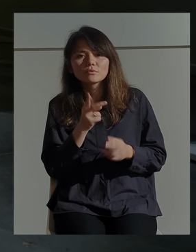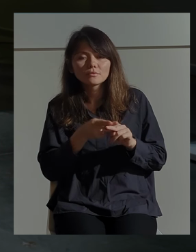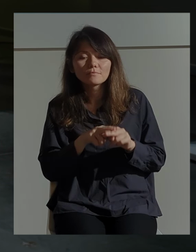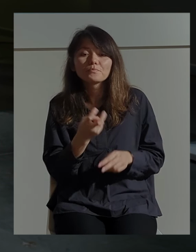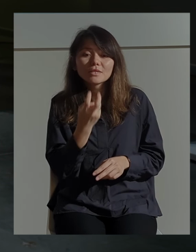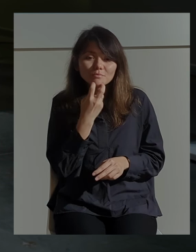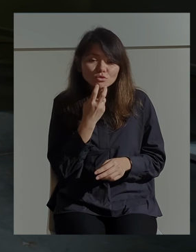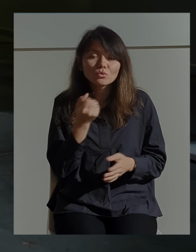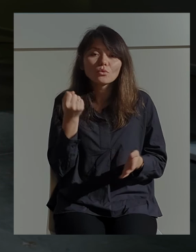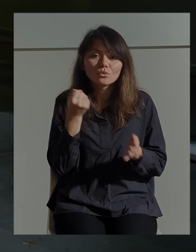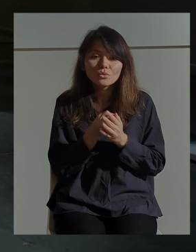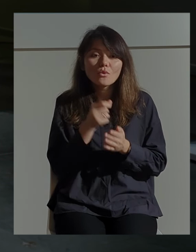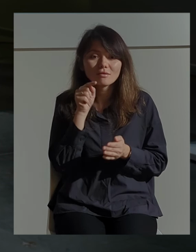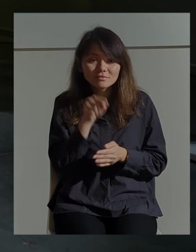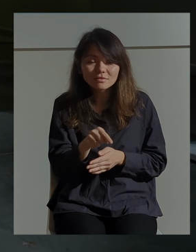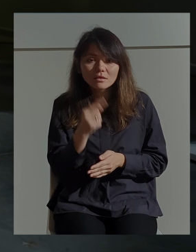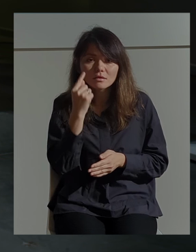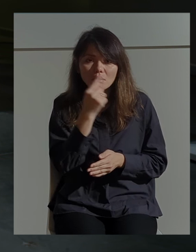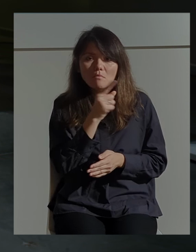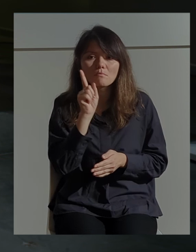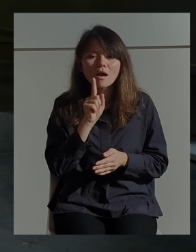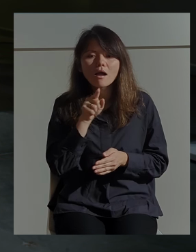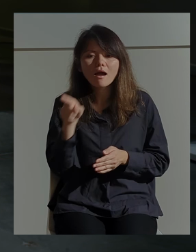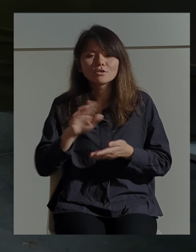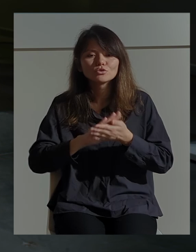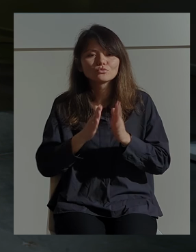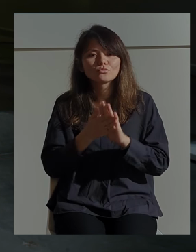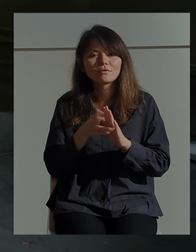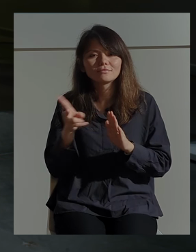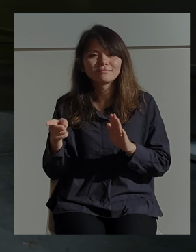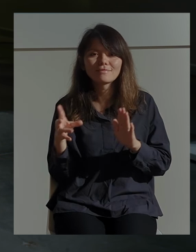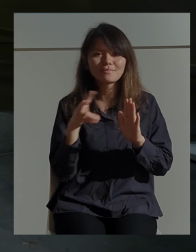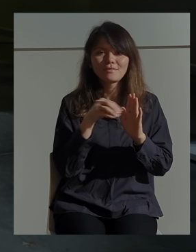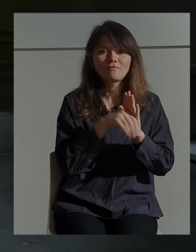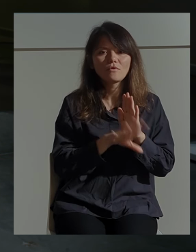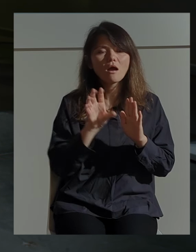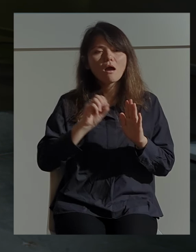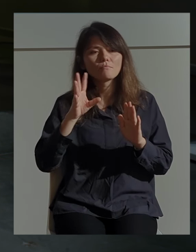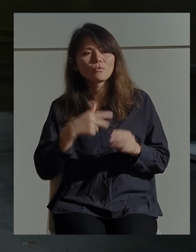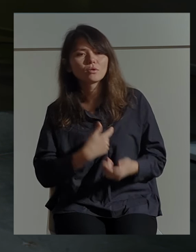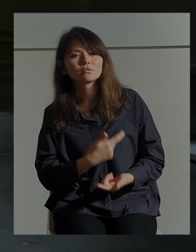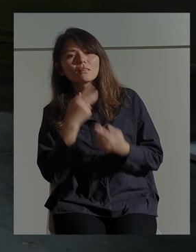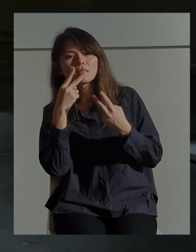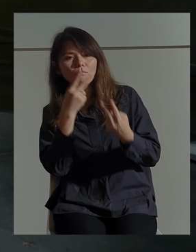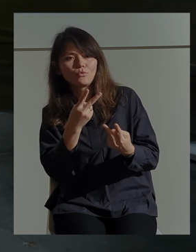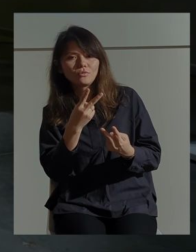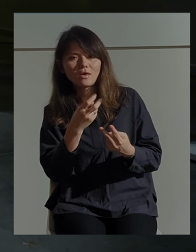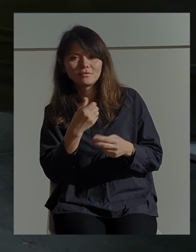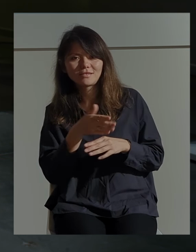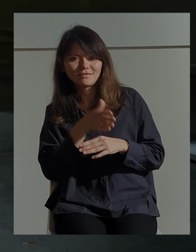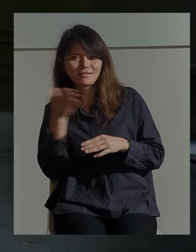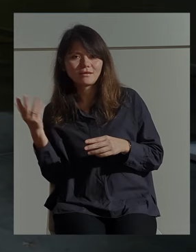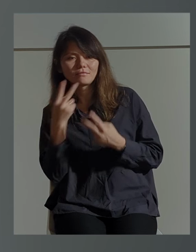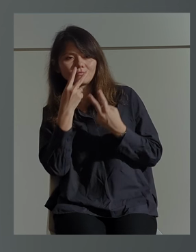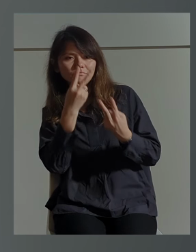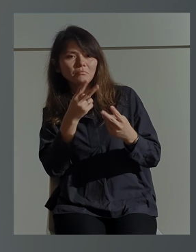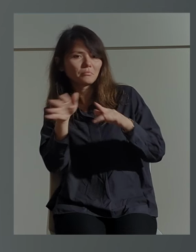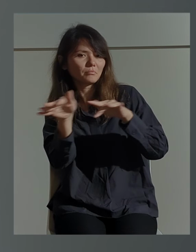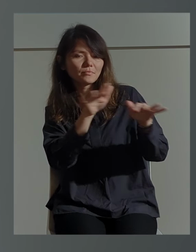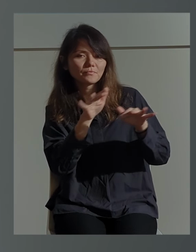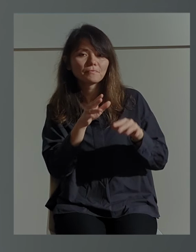до тех пор пока вы исключены из этой ситуации и наблюдаете её со стороны то есть